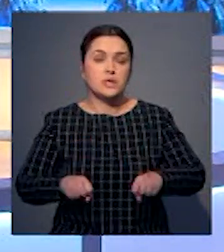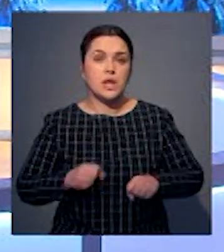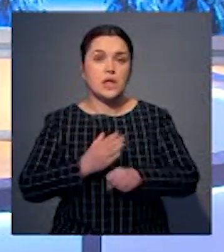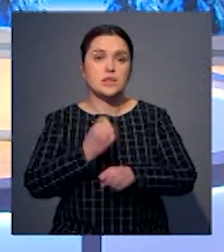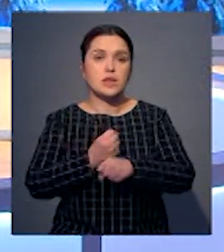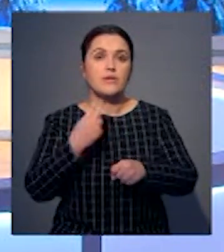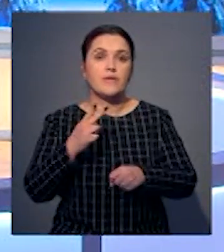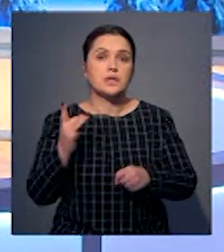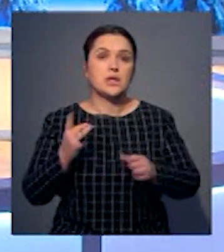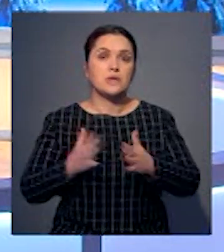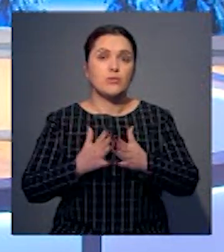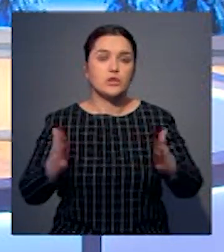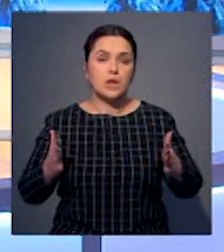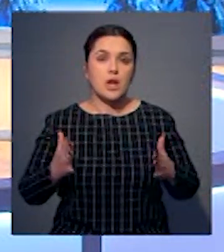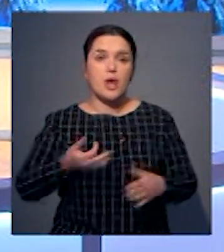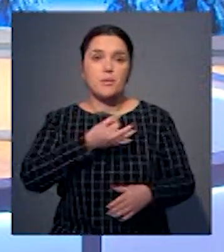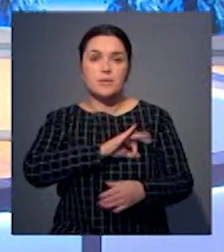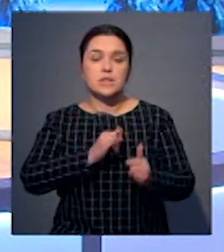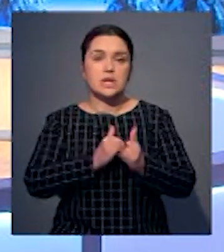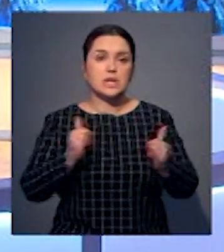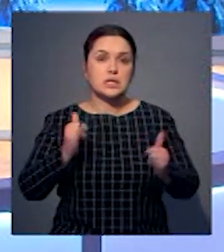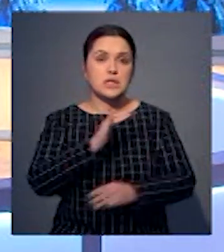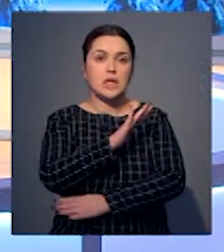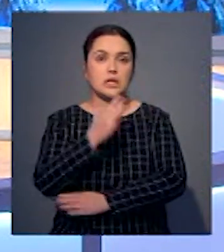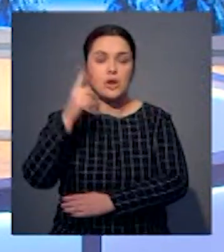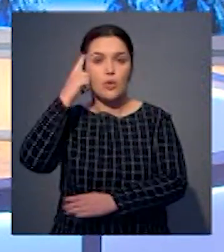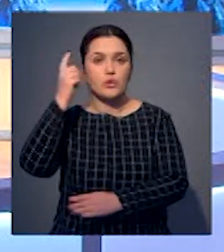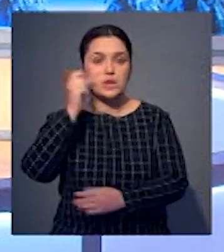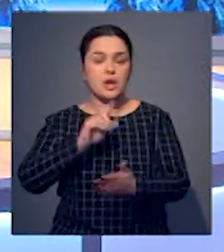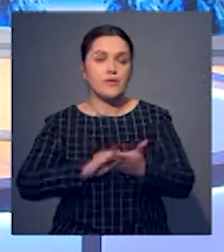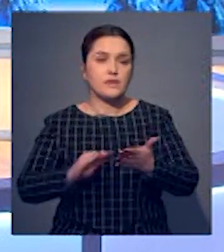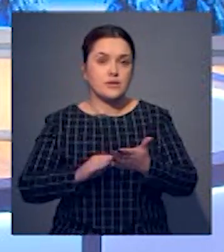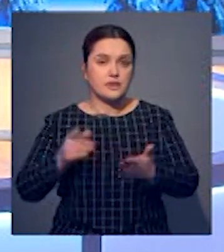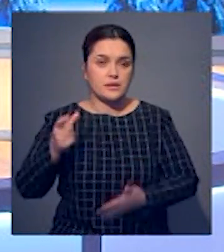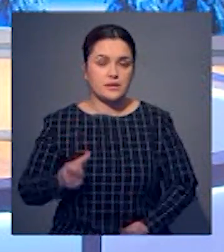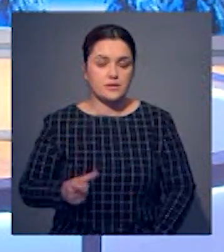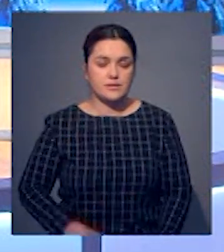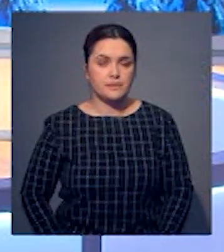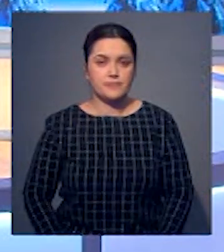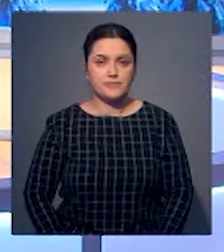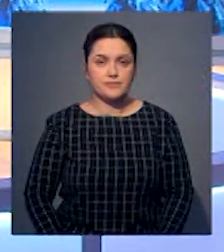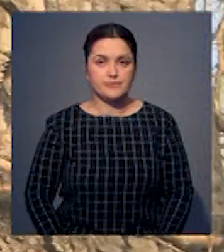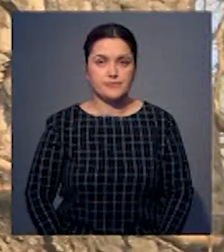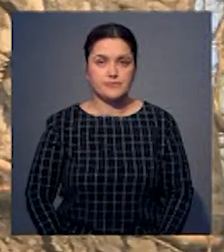возможностях перерабатывать в 20 раз больше. О перспективах развития лесной отрасли узнавал Вячеслав Итлугин.